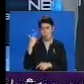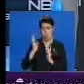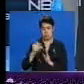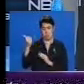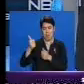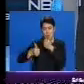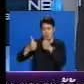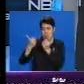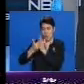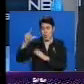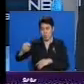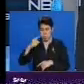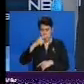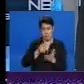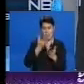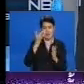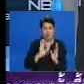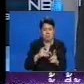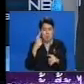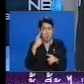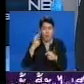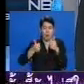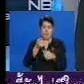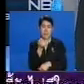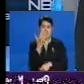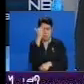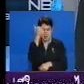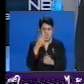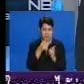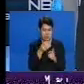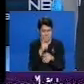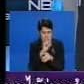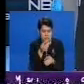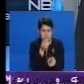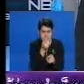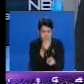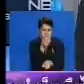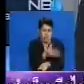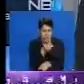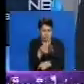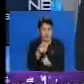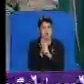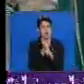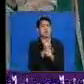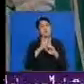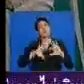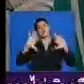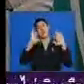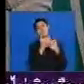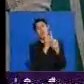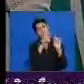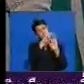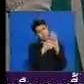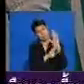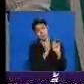ราคาต่ํากว่าแต่ผู้ประกอบการไม่สามารถสู้ราคาได้เพราะต้นทุนอาหารสัตว์สูงตามนโยบายของรัฐบาลค่ะนางจวีวรรณ